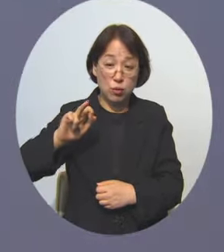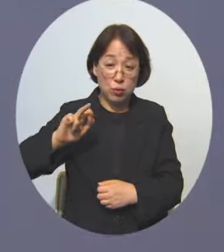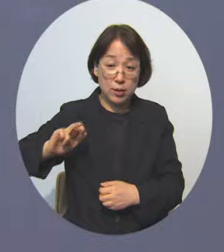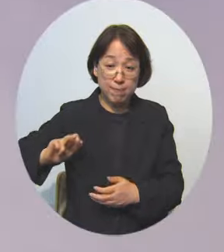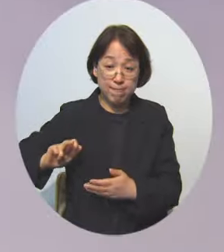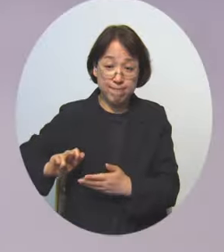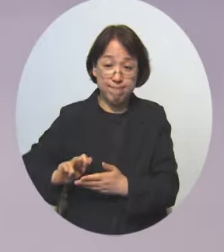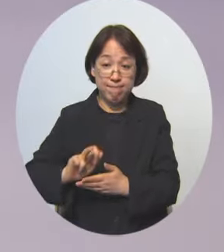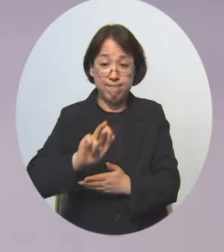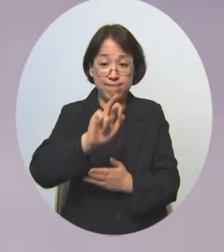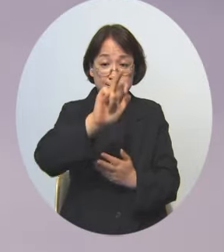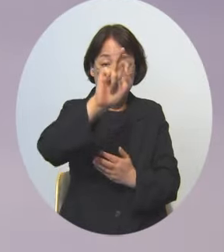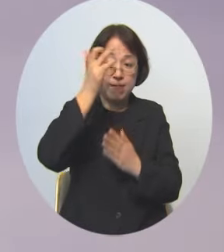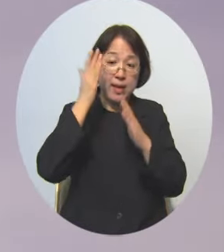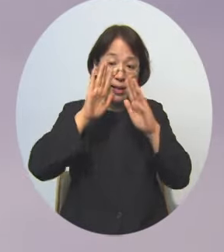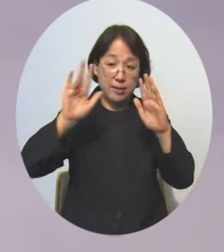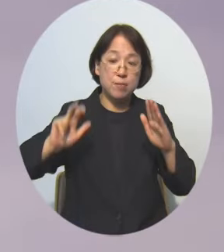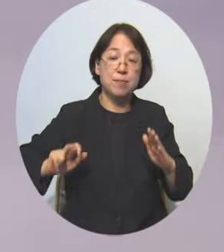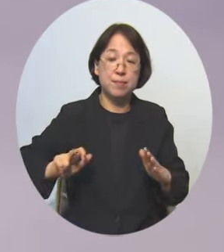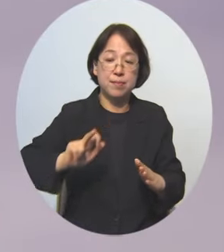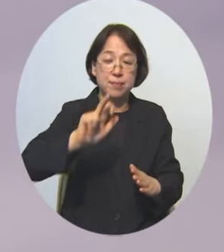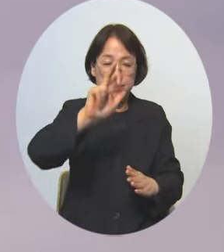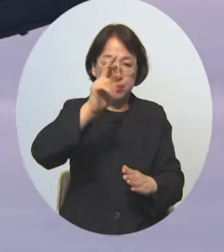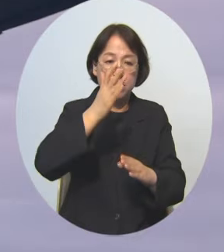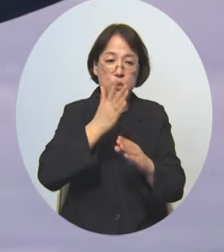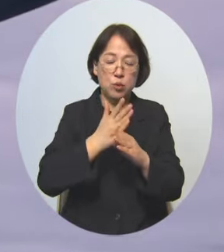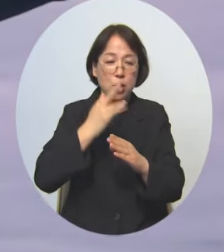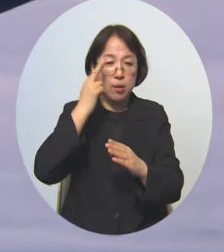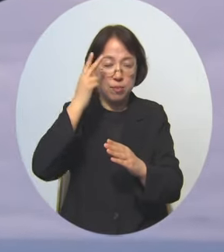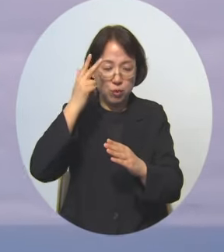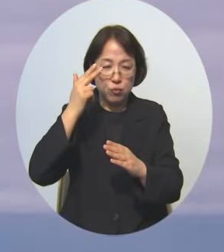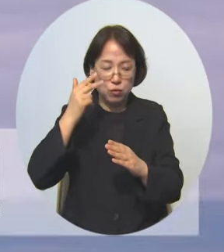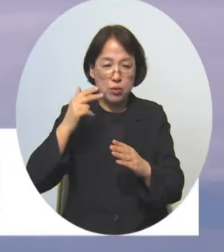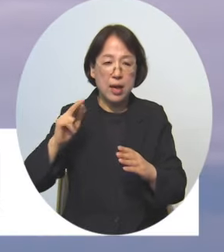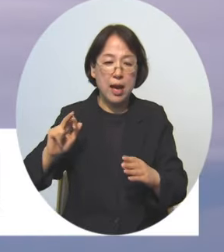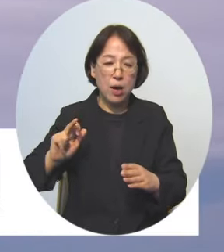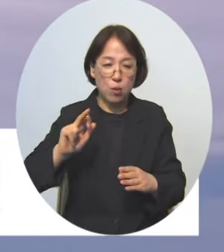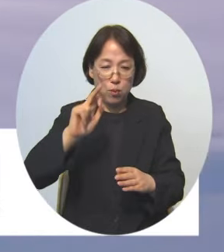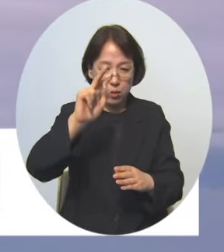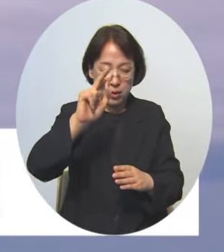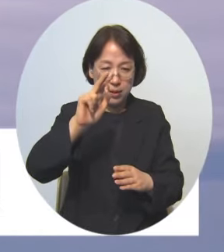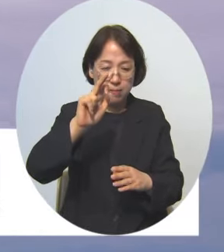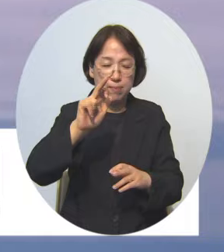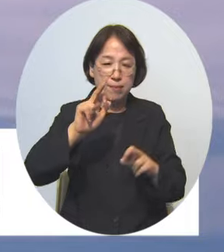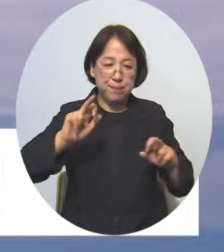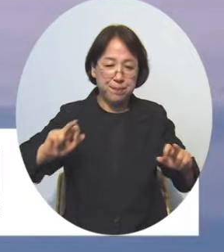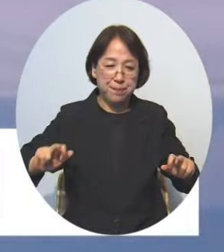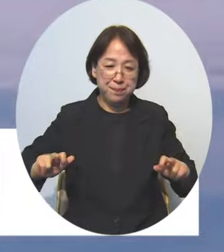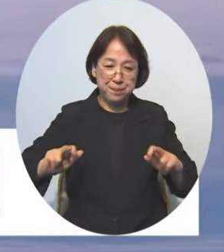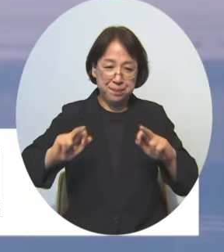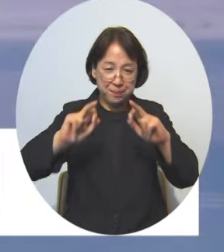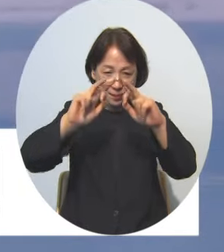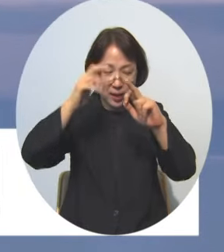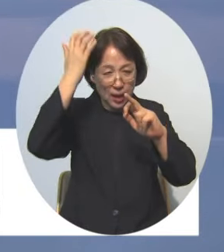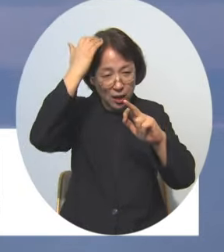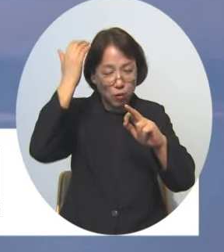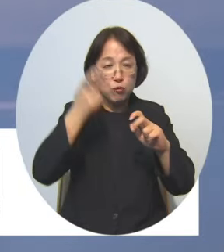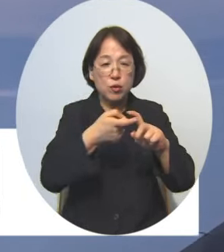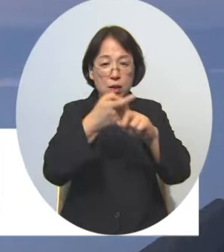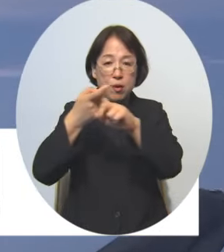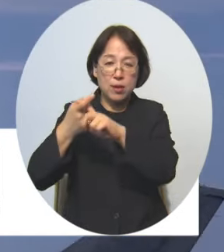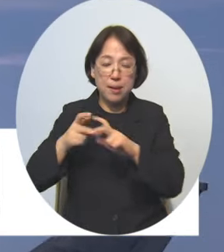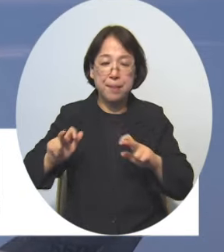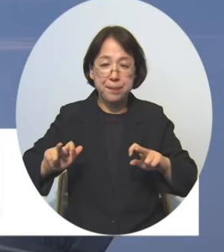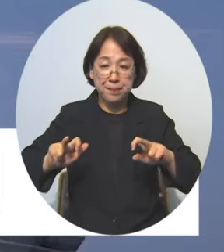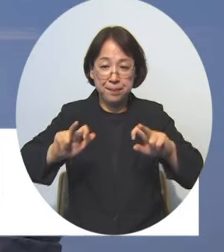상공으로 날아오릅니다. 미국 특수전 항공기 AC-130J를 필두로 KF-16이 함께 편대